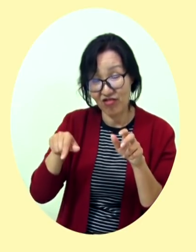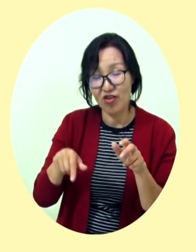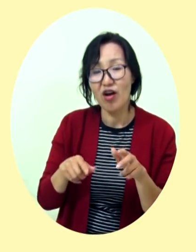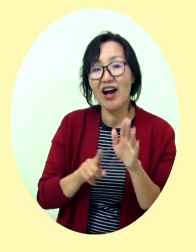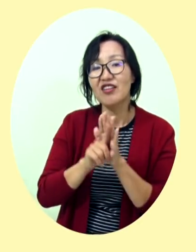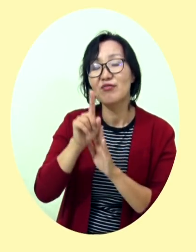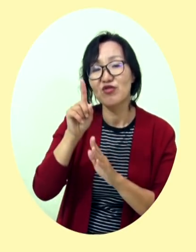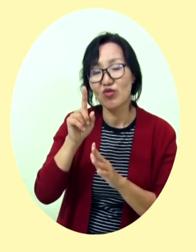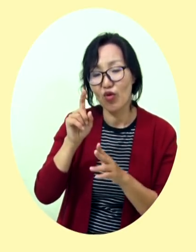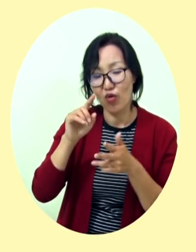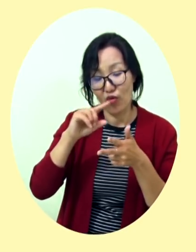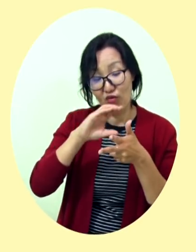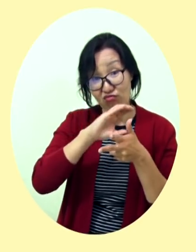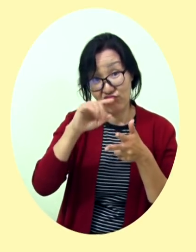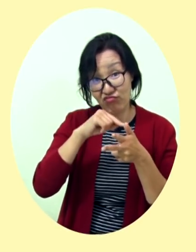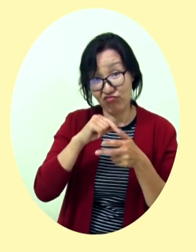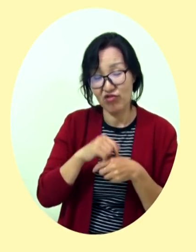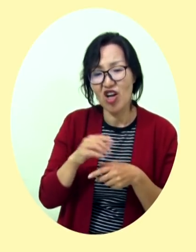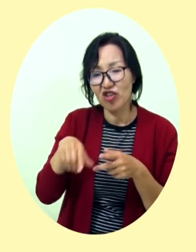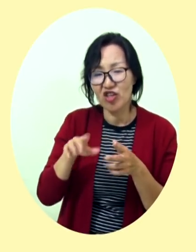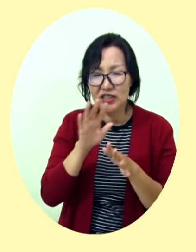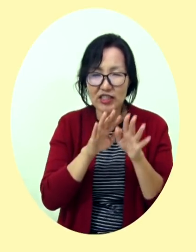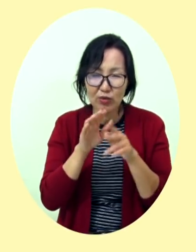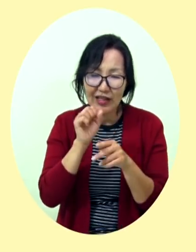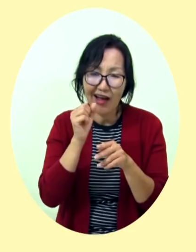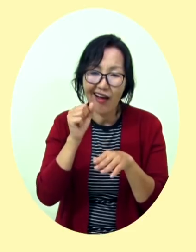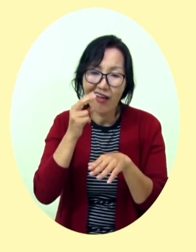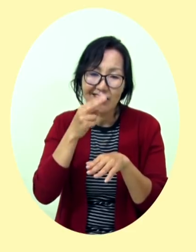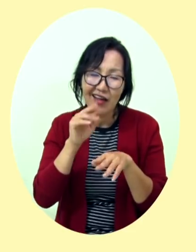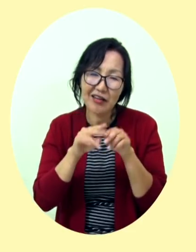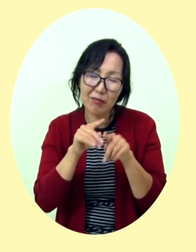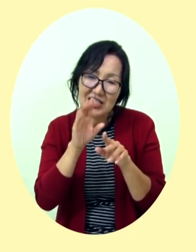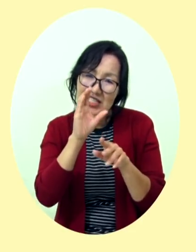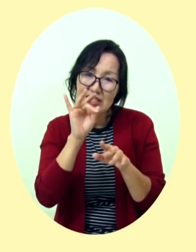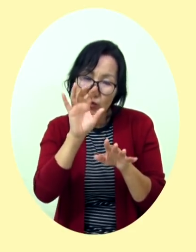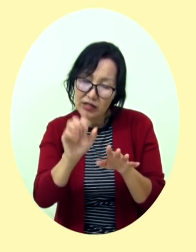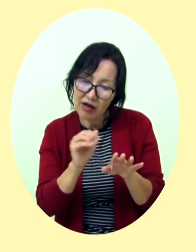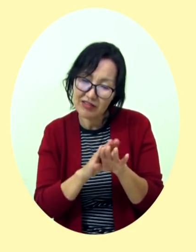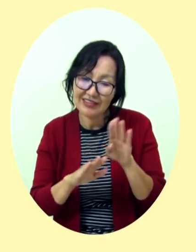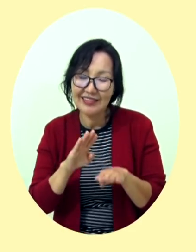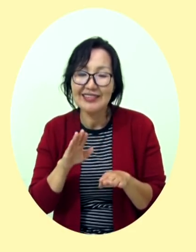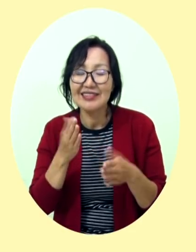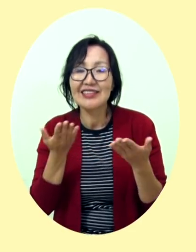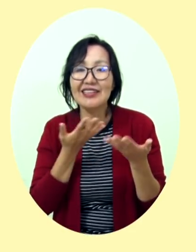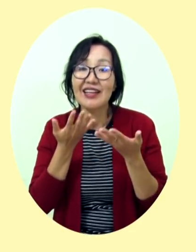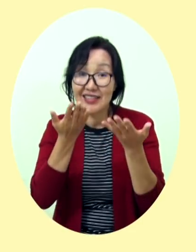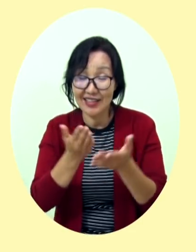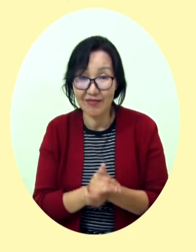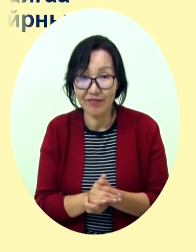анхны бичсэн хувилбар. Одоо бүгдээрээ энийг сийрүүлэн алдааг засаж бичсэн хэсгийг хамтдаа дэлгэцнээс